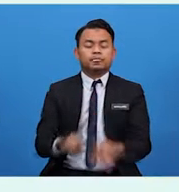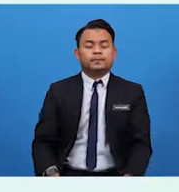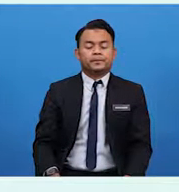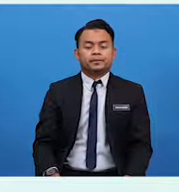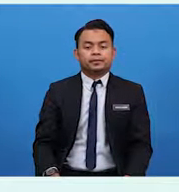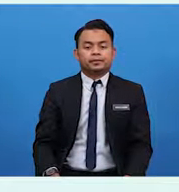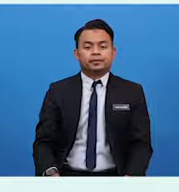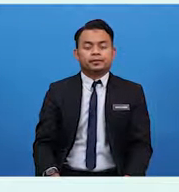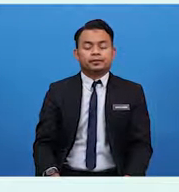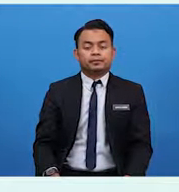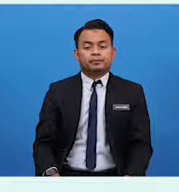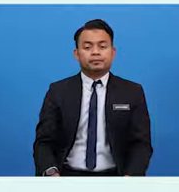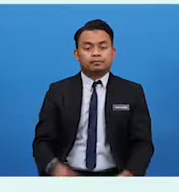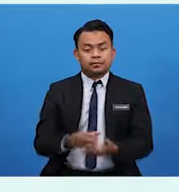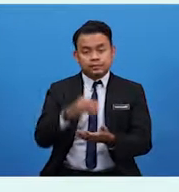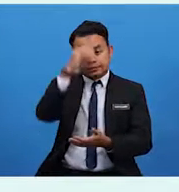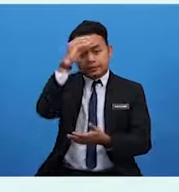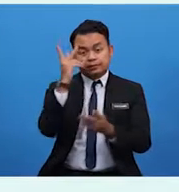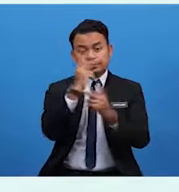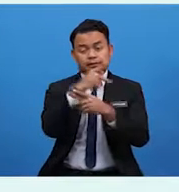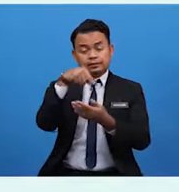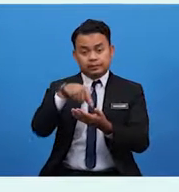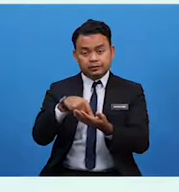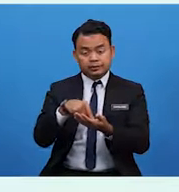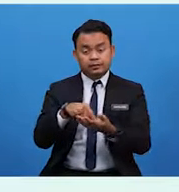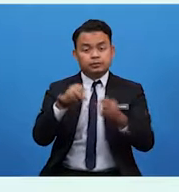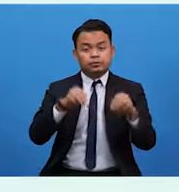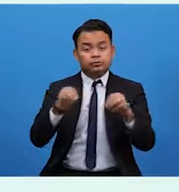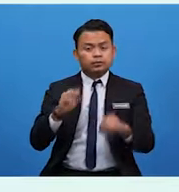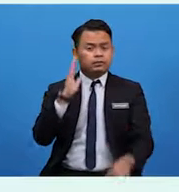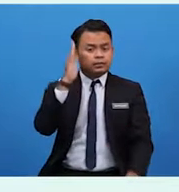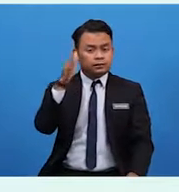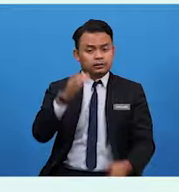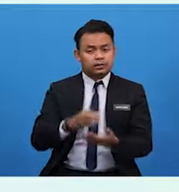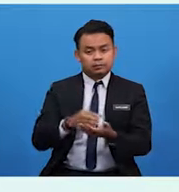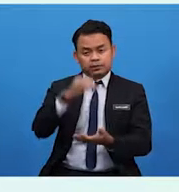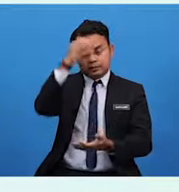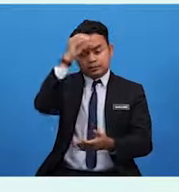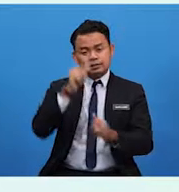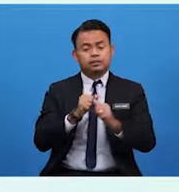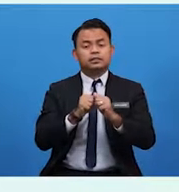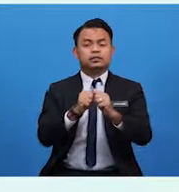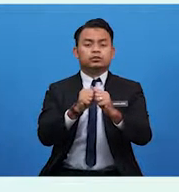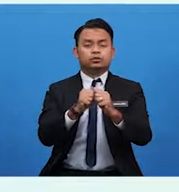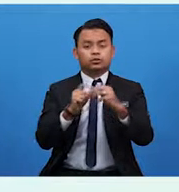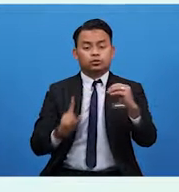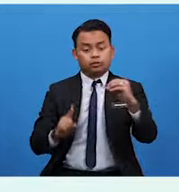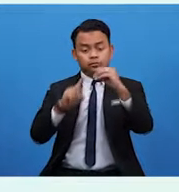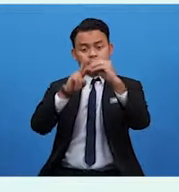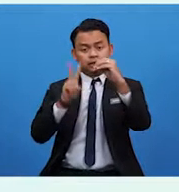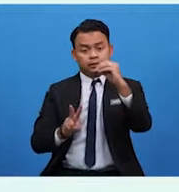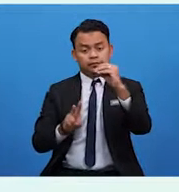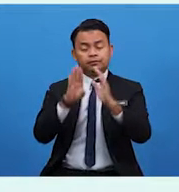Pada sesi pembelajaran hari ini, murid-murid akan mempelajari berdasarkan standard pembelajaran yang